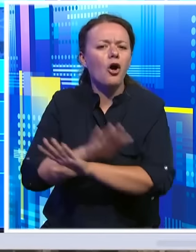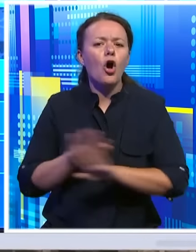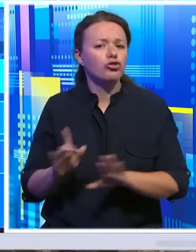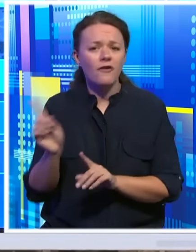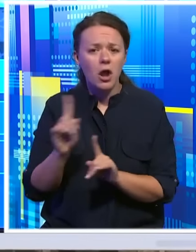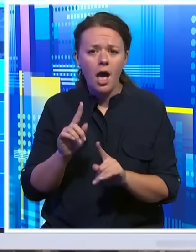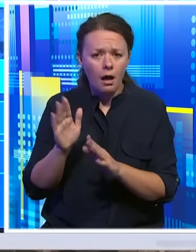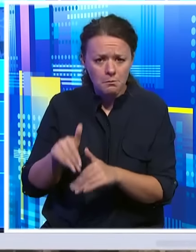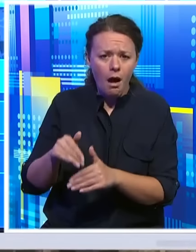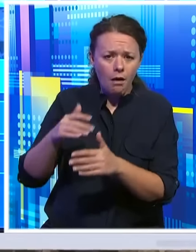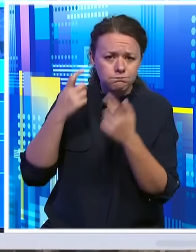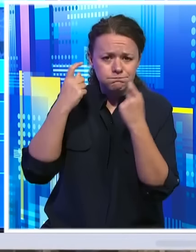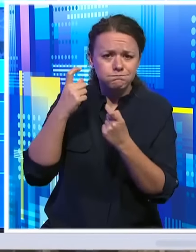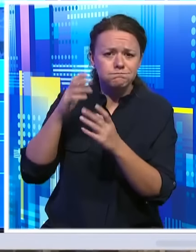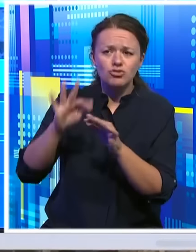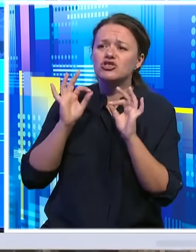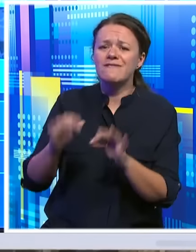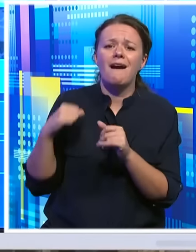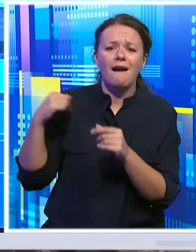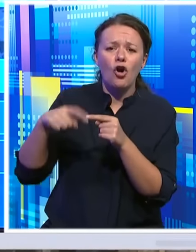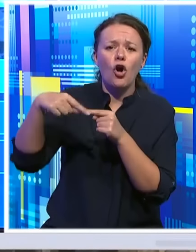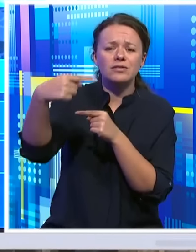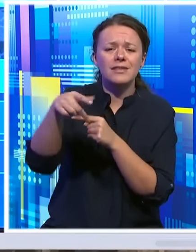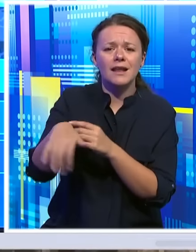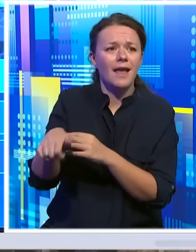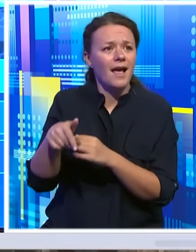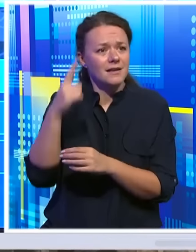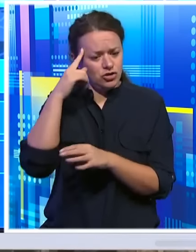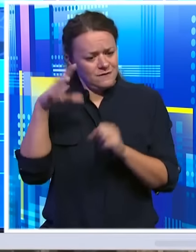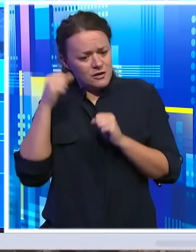Svake godine. Pogledajte kakva je to naša prednost u odnosu na sve drugo.